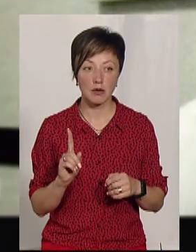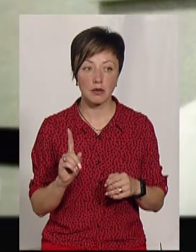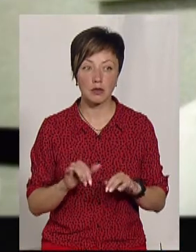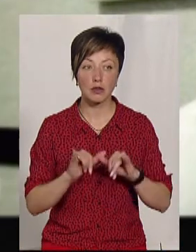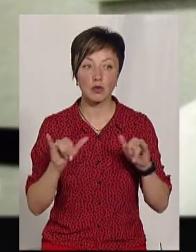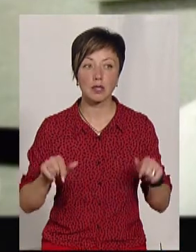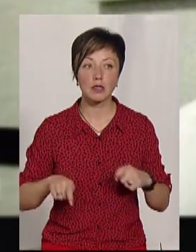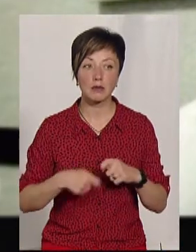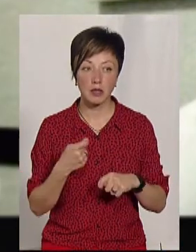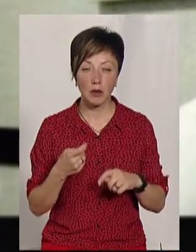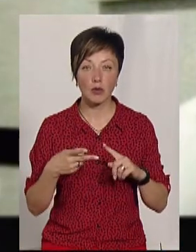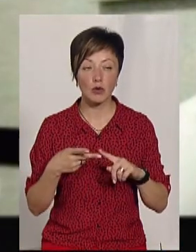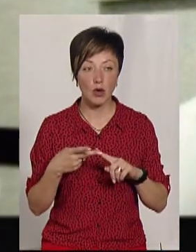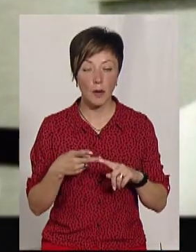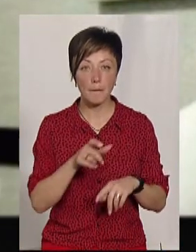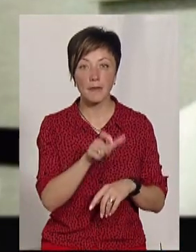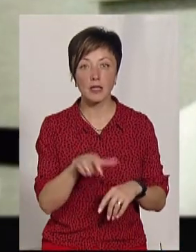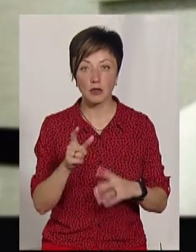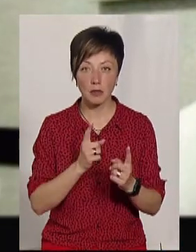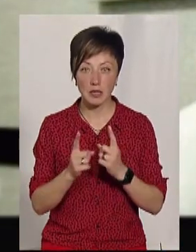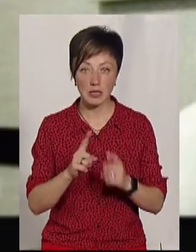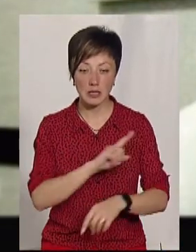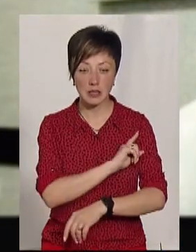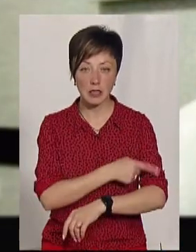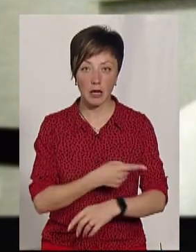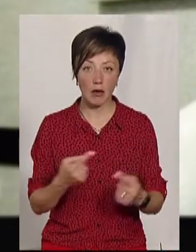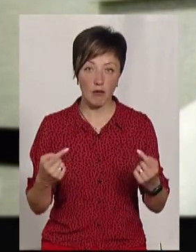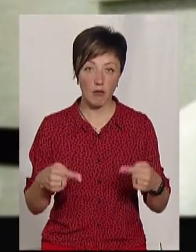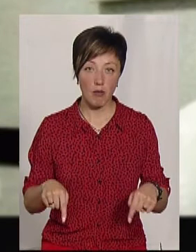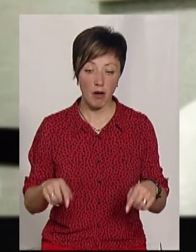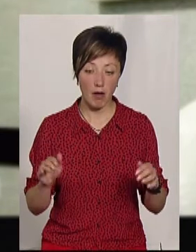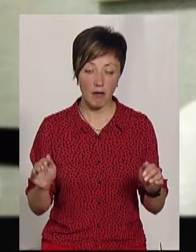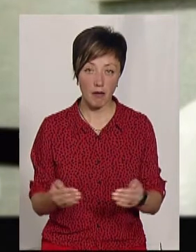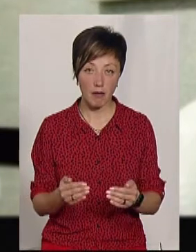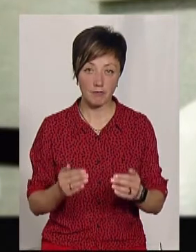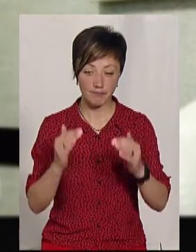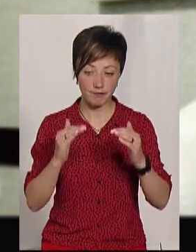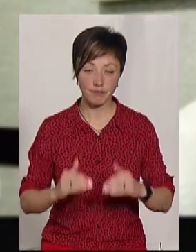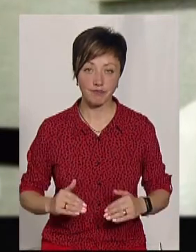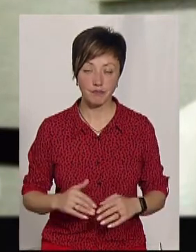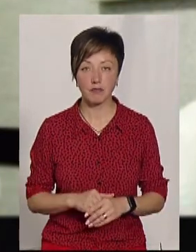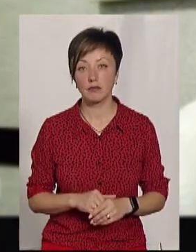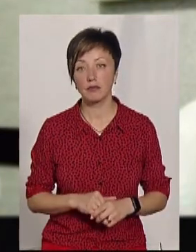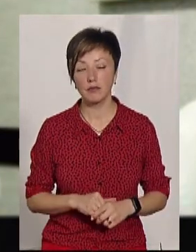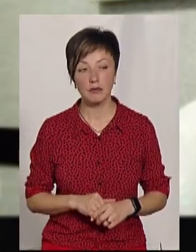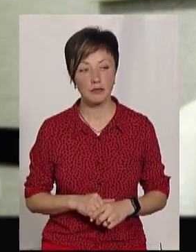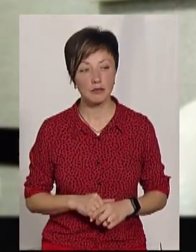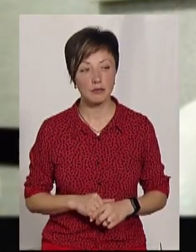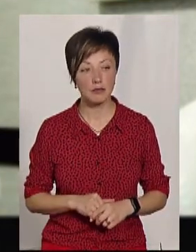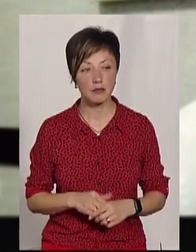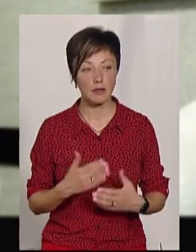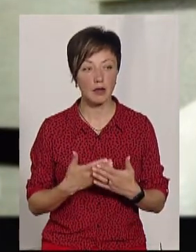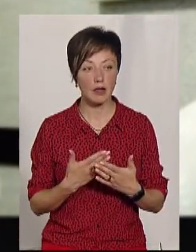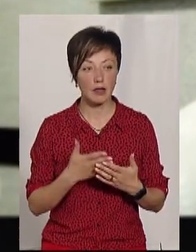якби зросли збитки, да, а по-друге, пасажиропотік сильно впав. Наприклад, тут десь